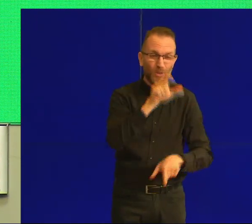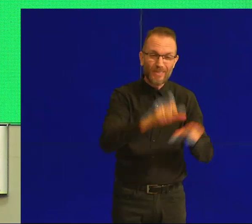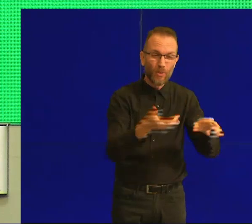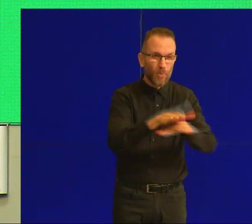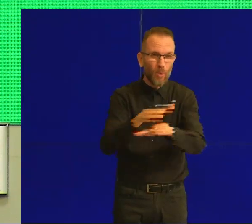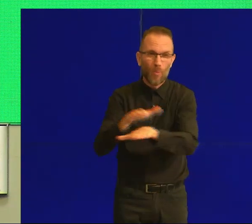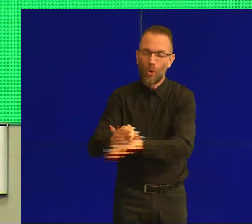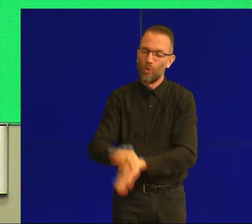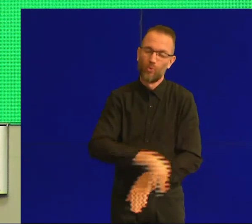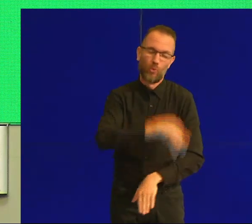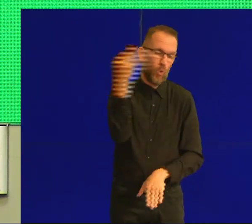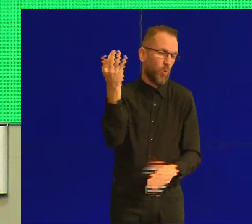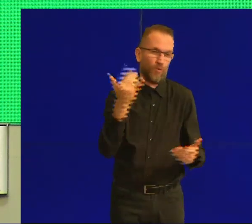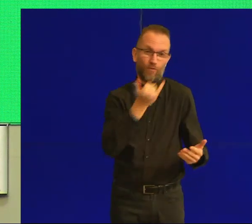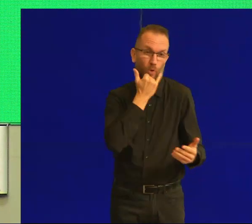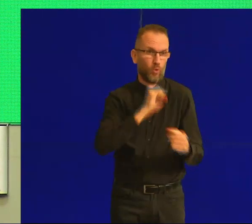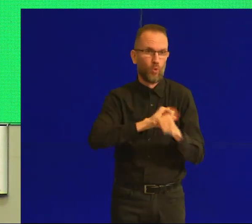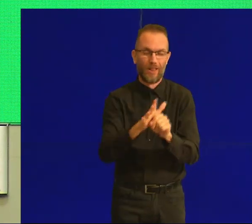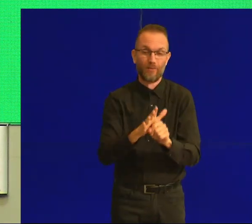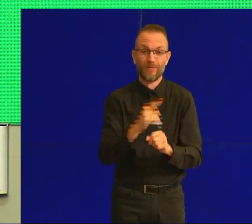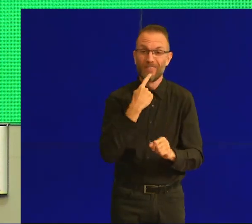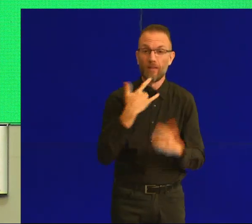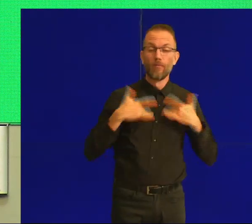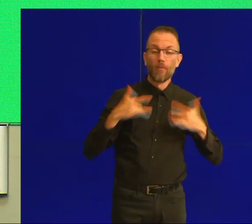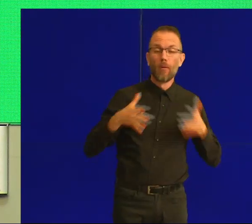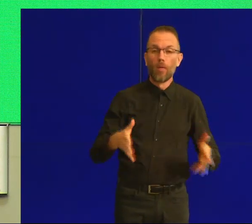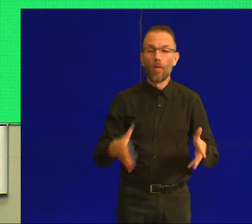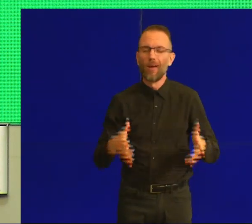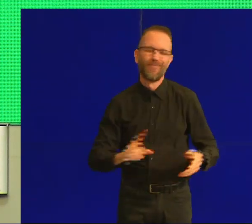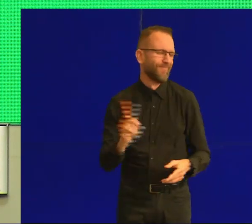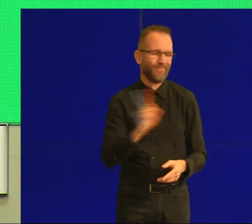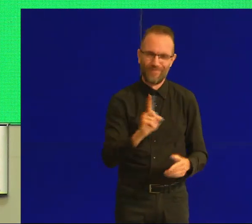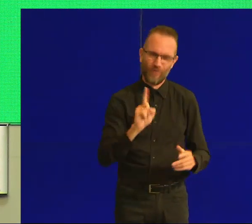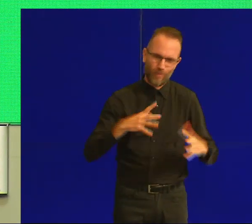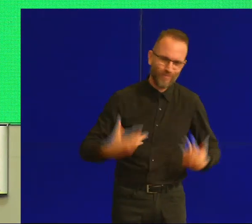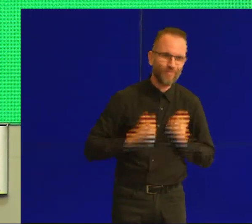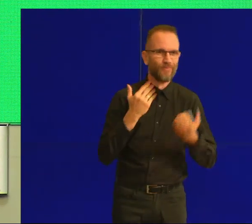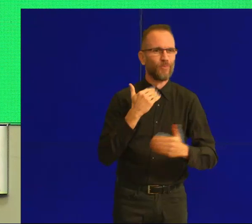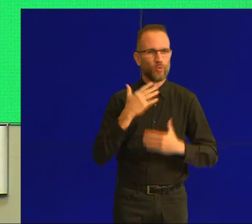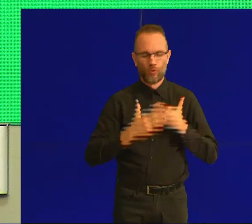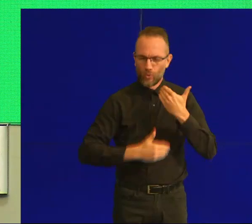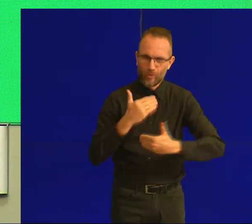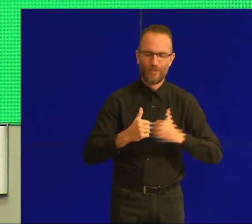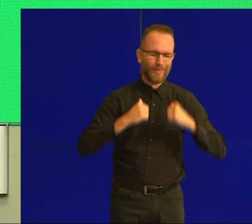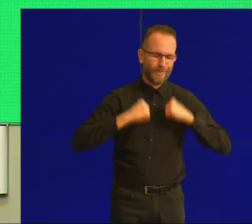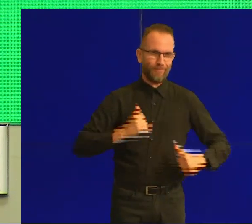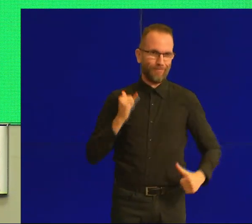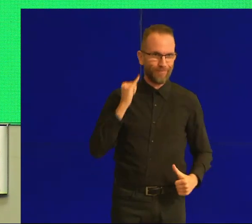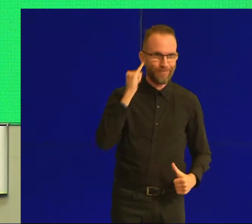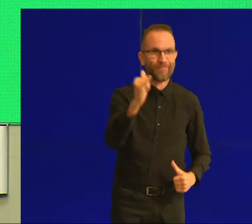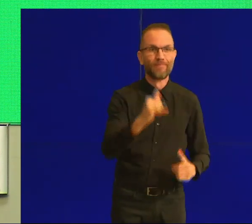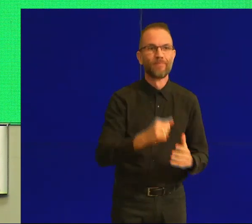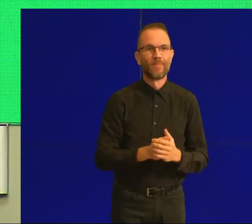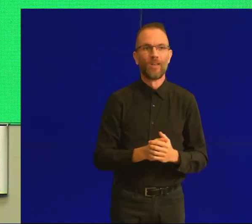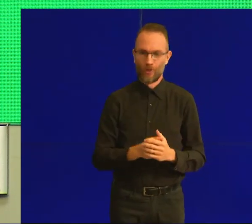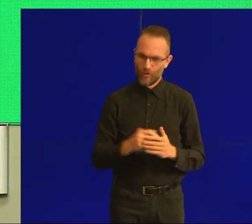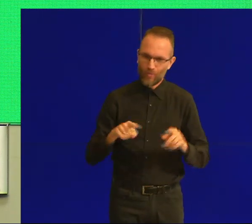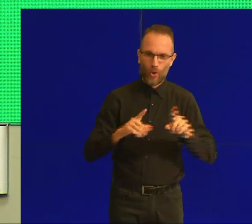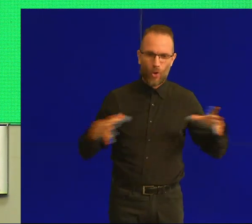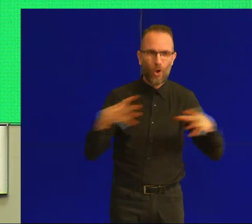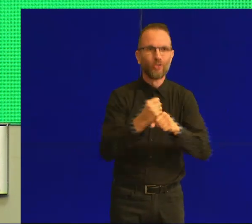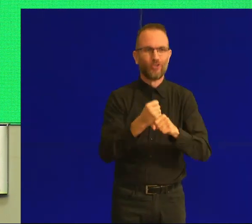abandonner nos efforts aujourd'hui face à ce virus tenons bon et ensemble nous pouvons le faire merci